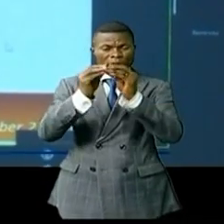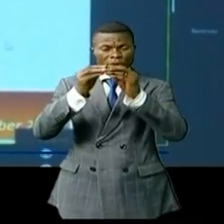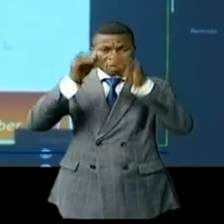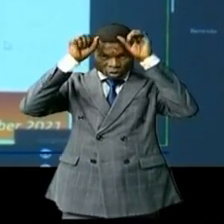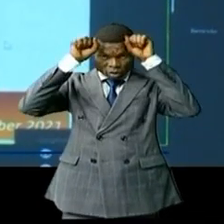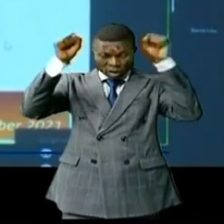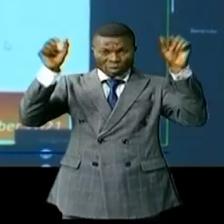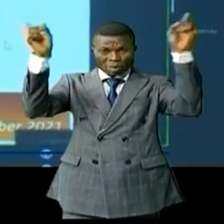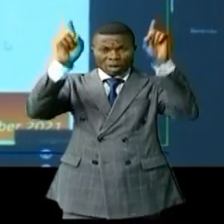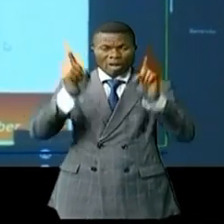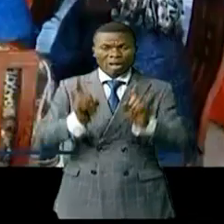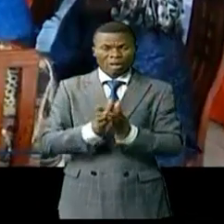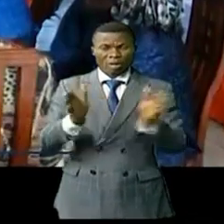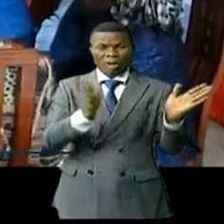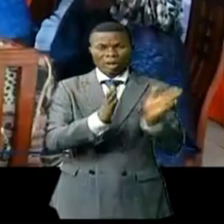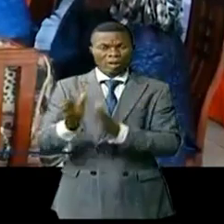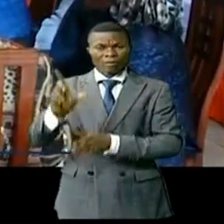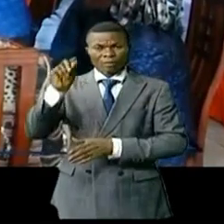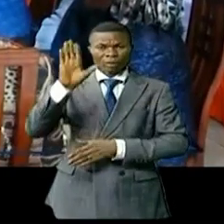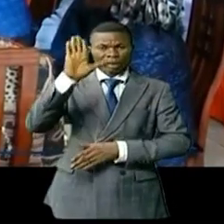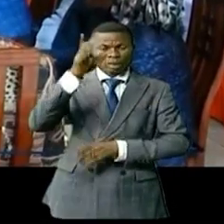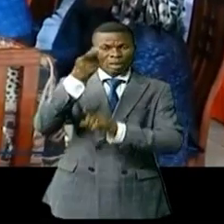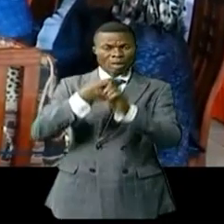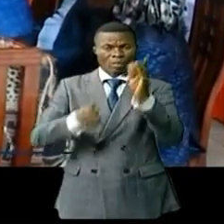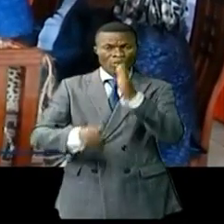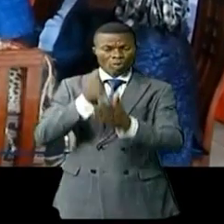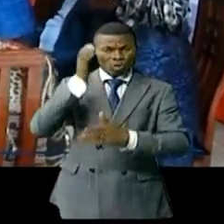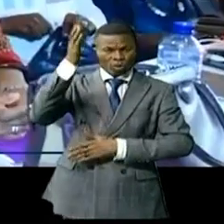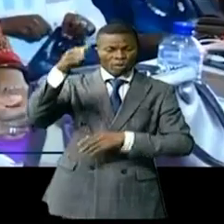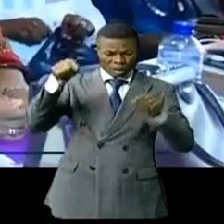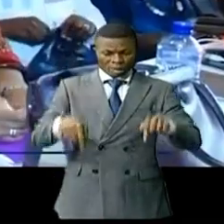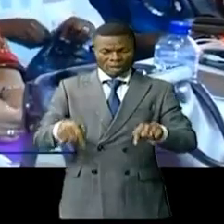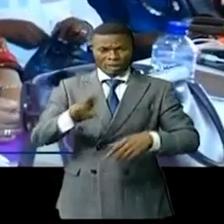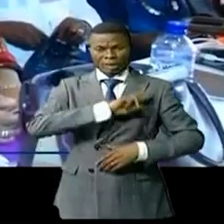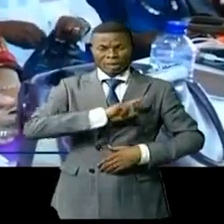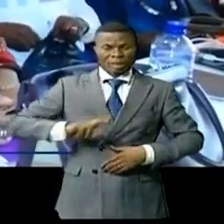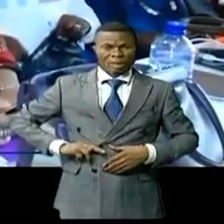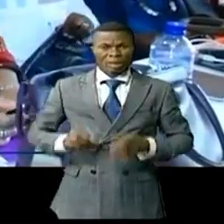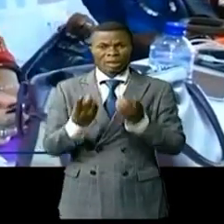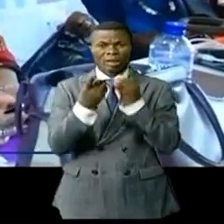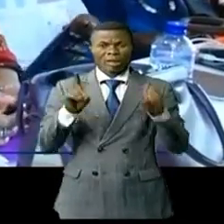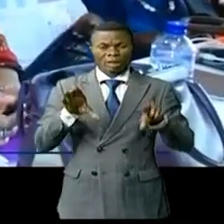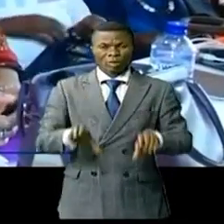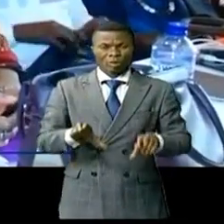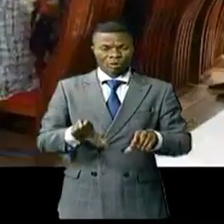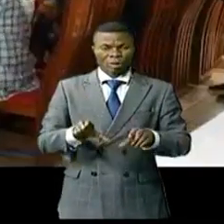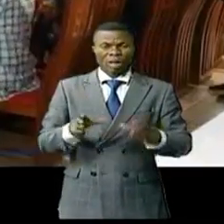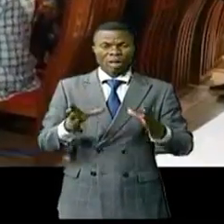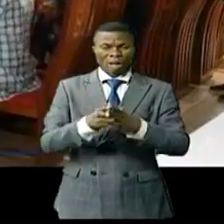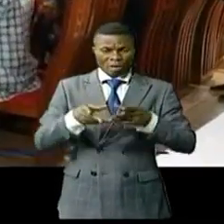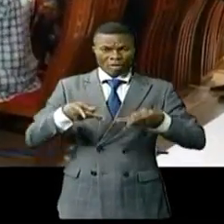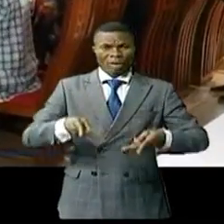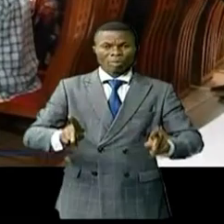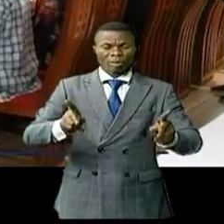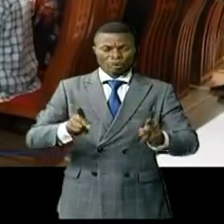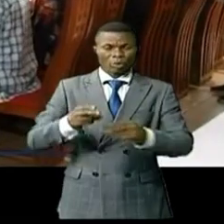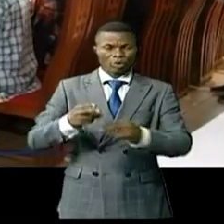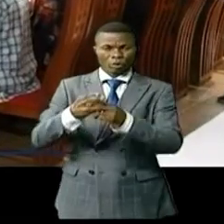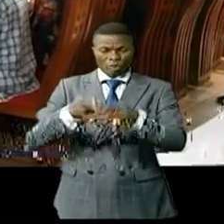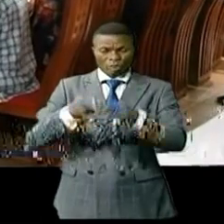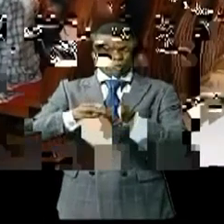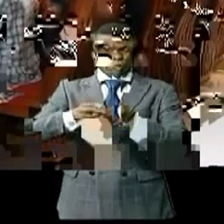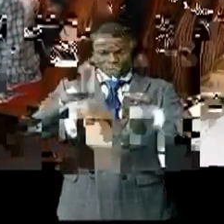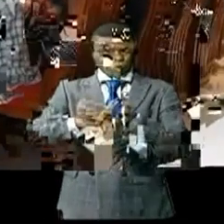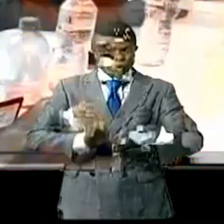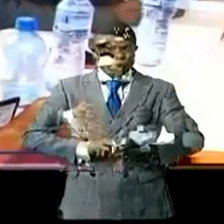continent d'Afrique est prévu le 25 novembre prochain en République démocratique du Congo, sous la houlette du président de la République et président